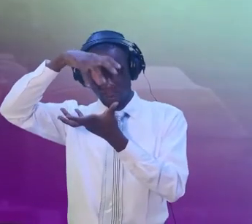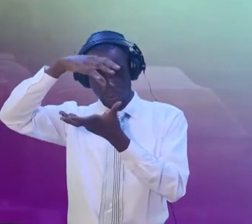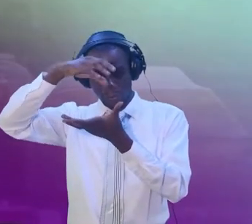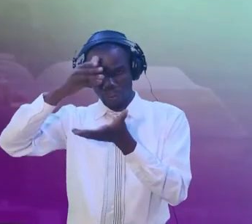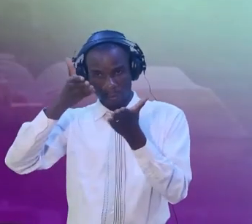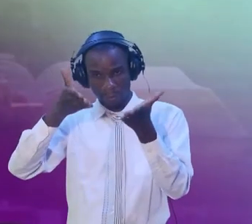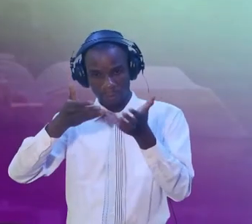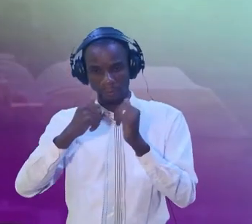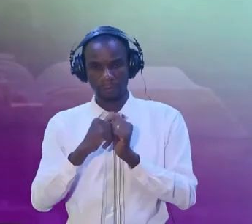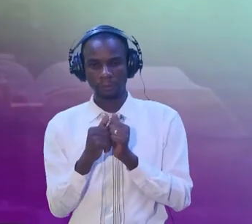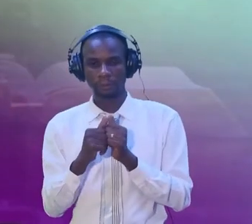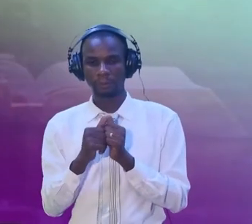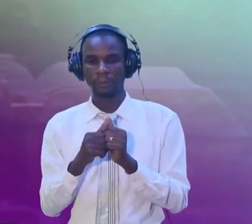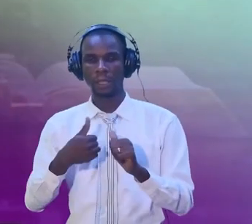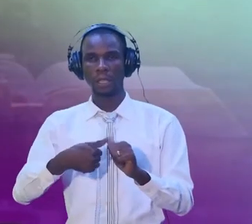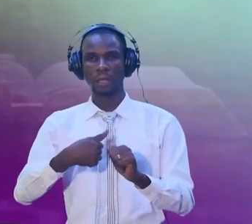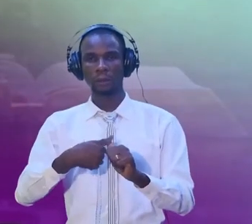makubwa,